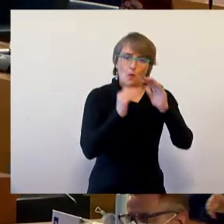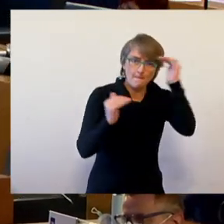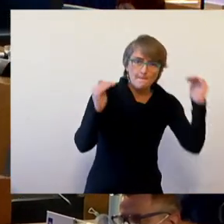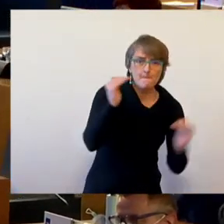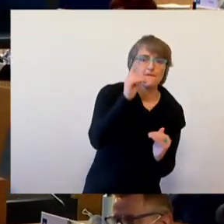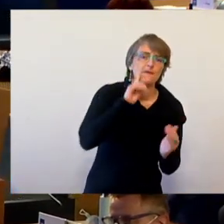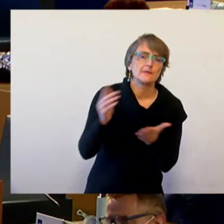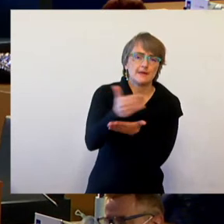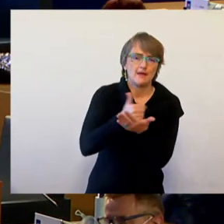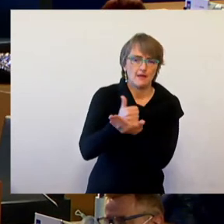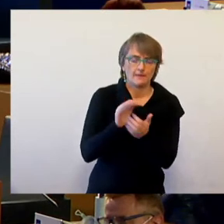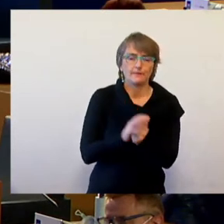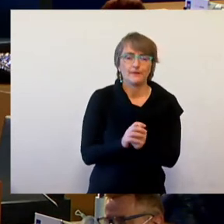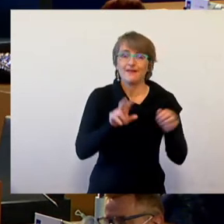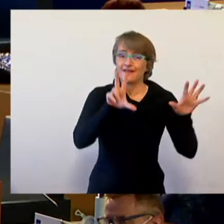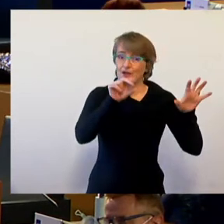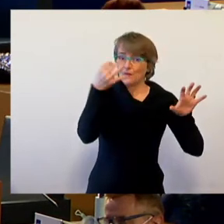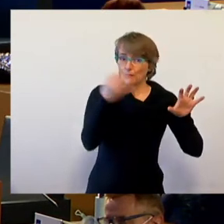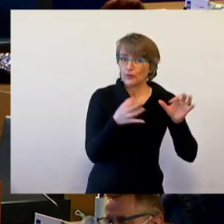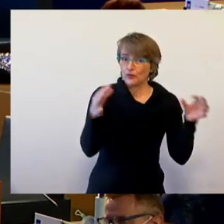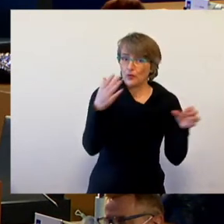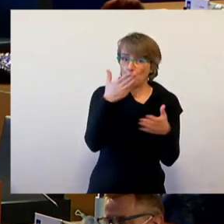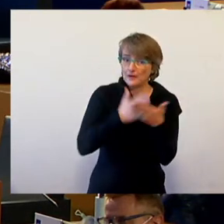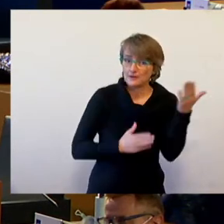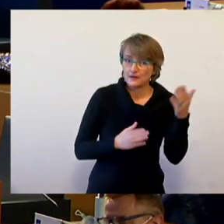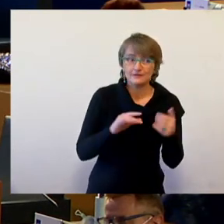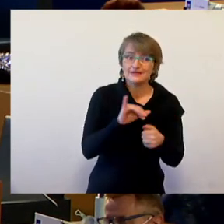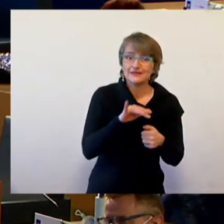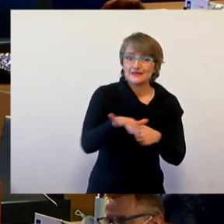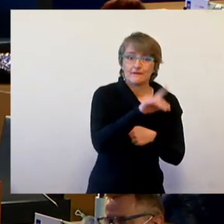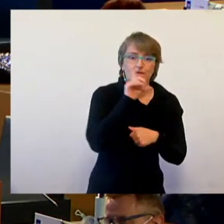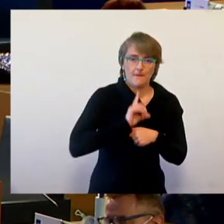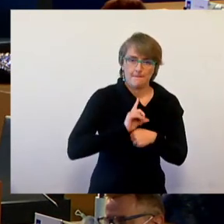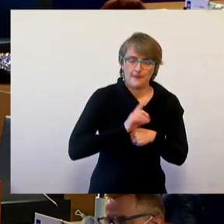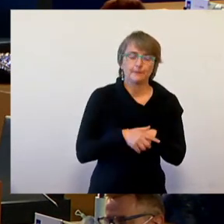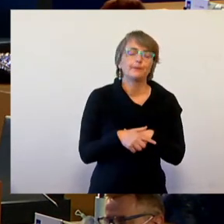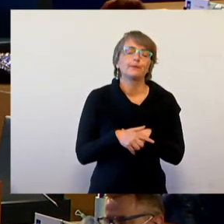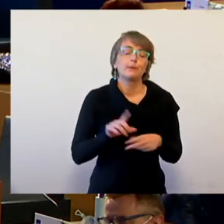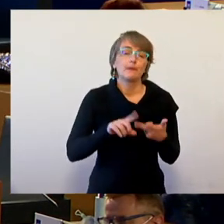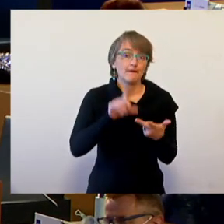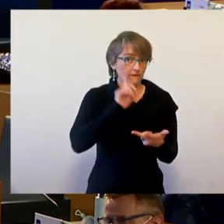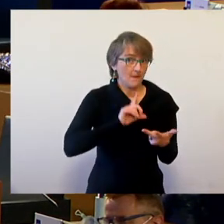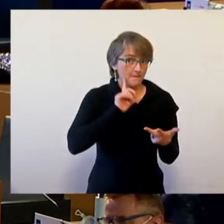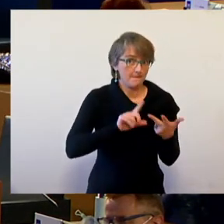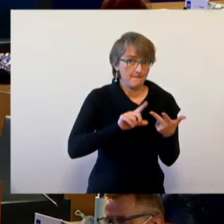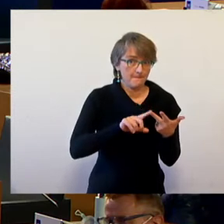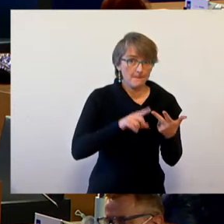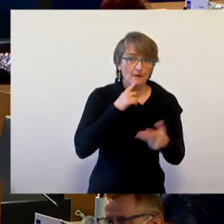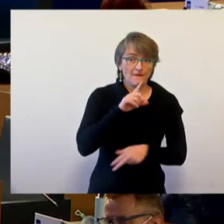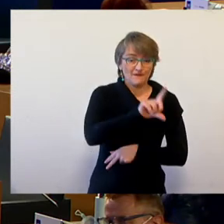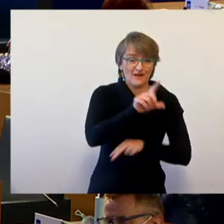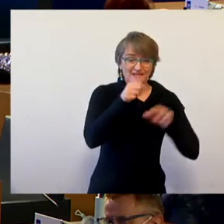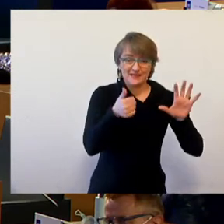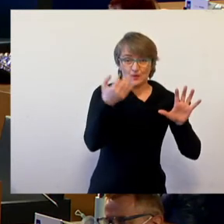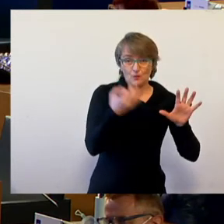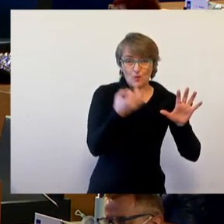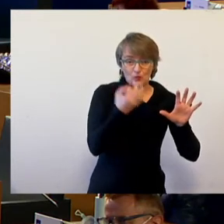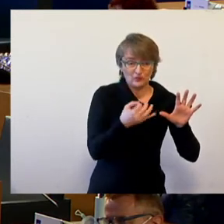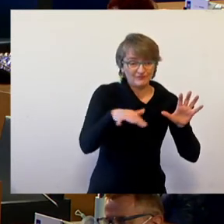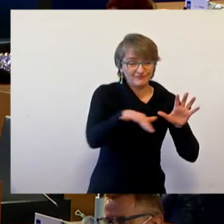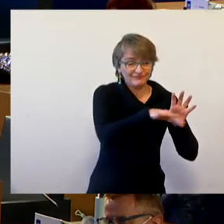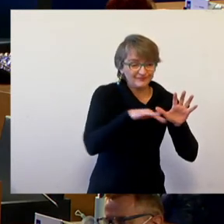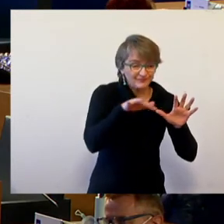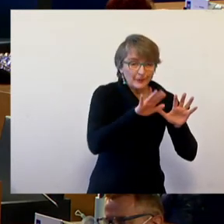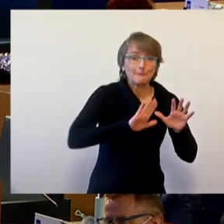80% des emplois à temps partiel sont occupés par des femmes. Les femmes représentent 26% des promotions des